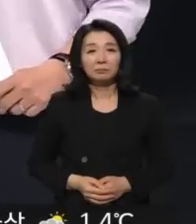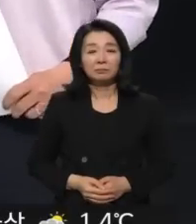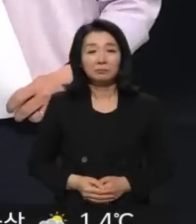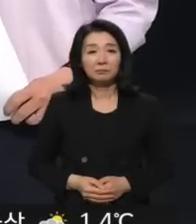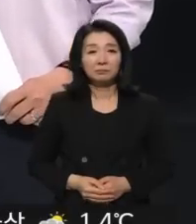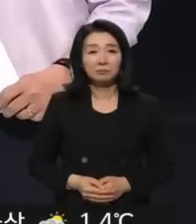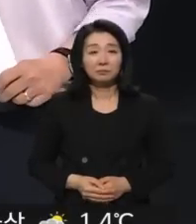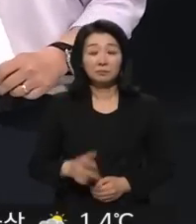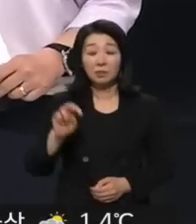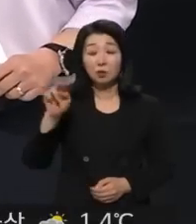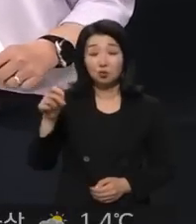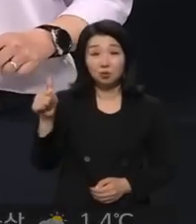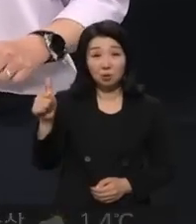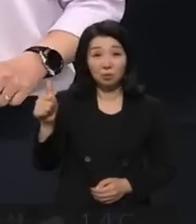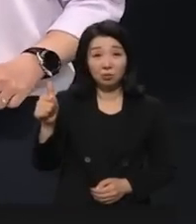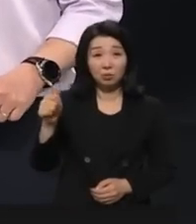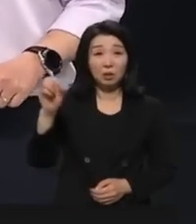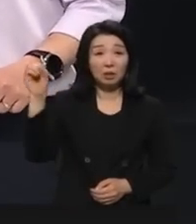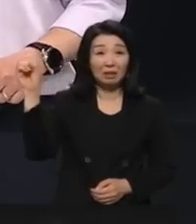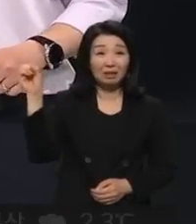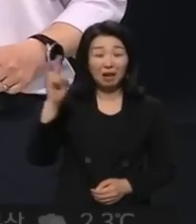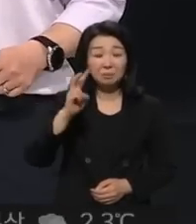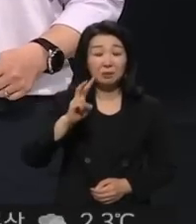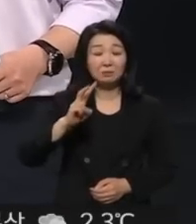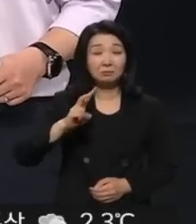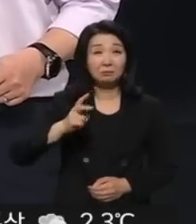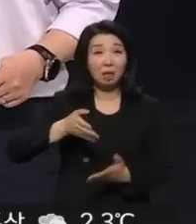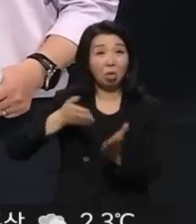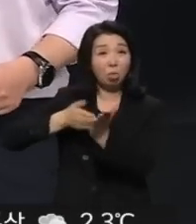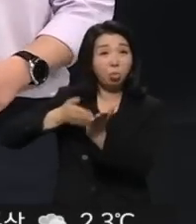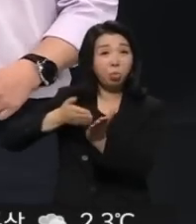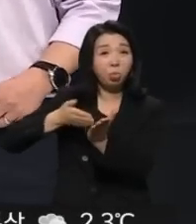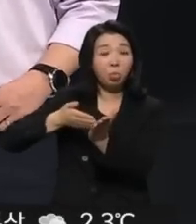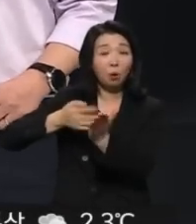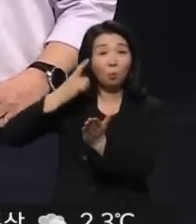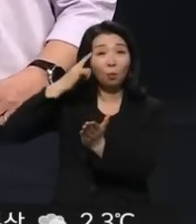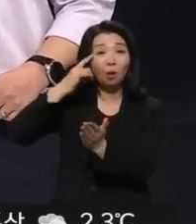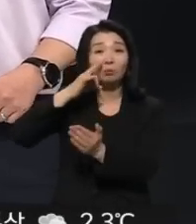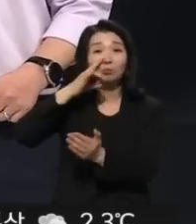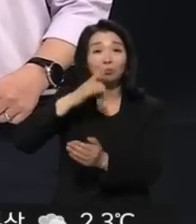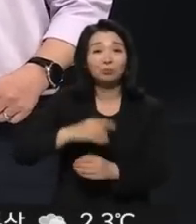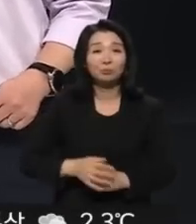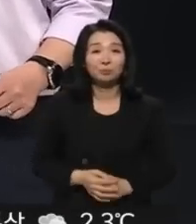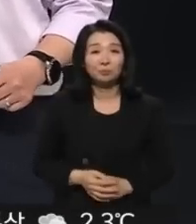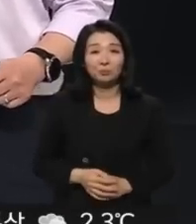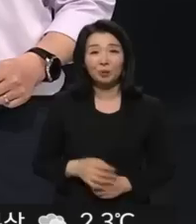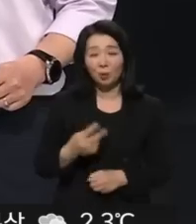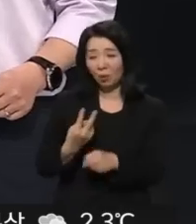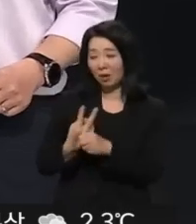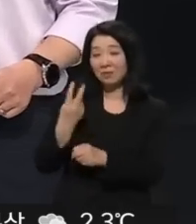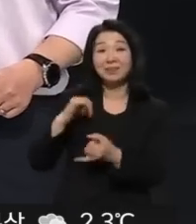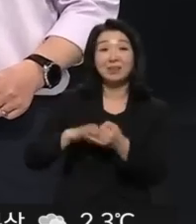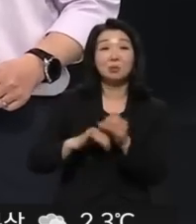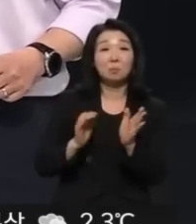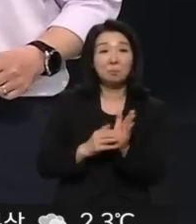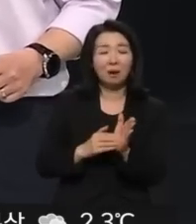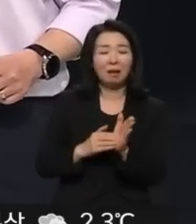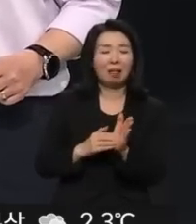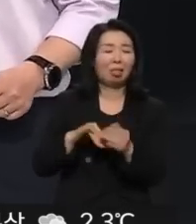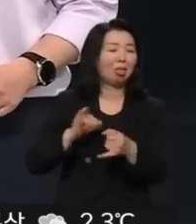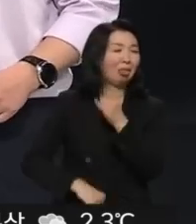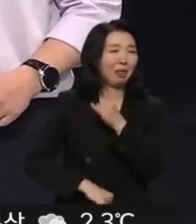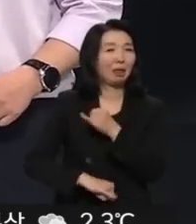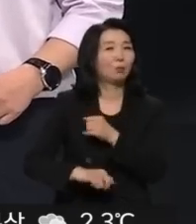유 전 이사장이 갑자기 스피커를 켜고 나선 이유가 궁금하긴 합니다. 하긴 2년여 전 약속은 이미 깨진